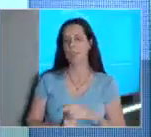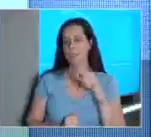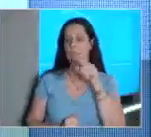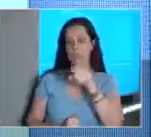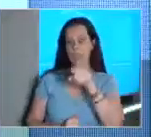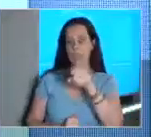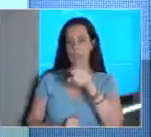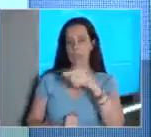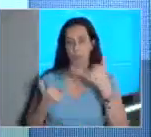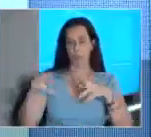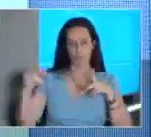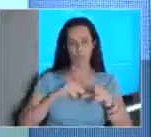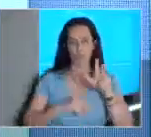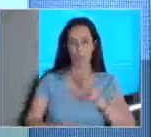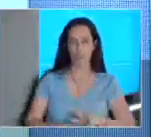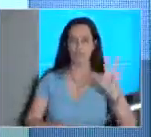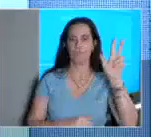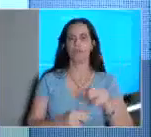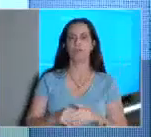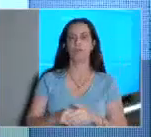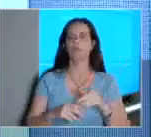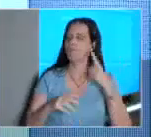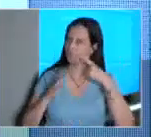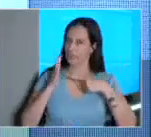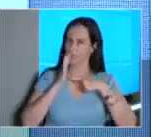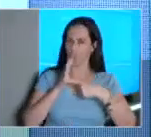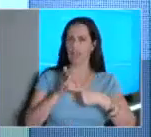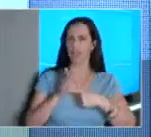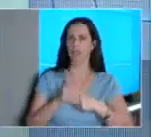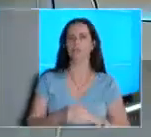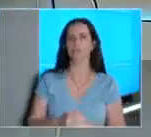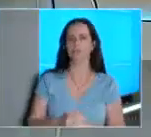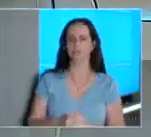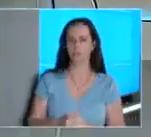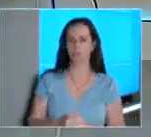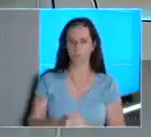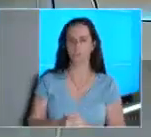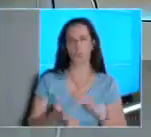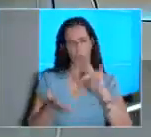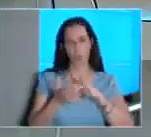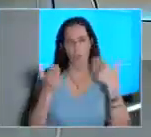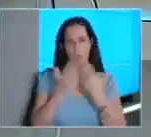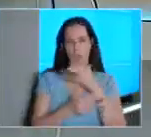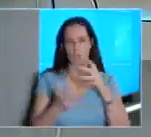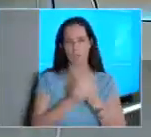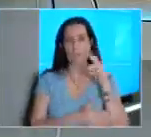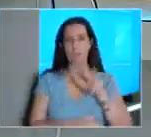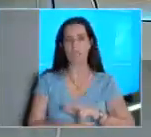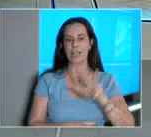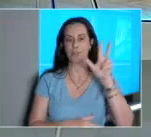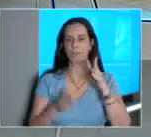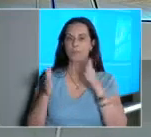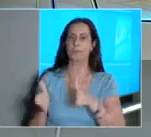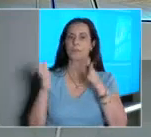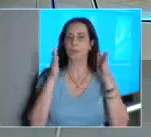השלט שיחנכו היום, יגזרו את הסרט, יציבו שלט על אותו יישוב חדש שהולכים להקים. טוב, אנחנו נמשיך